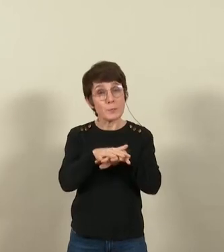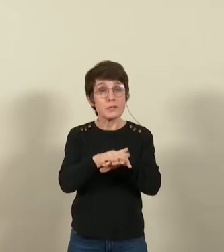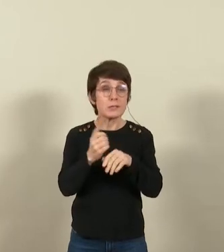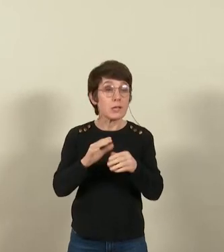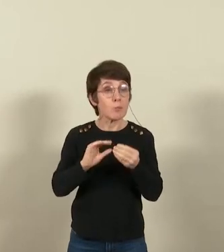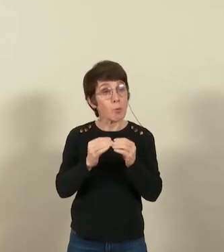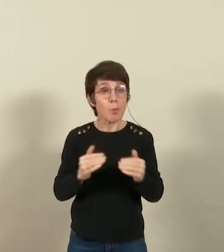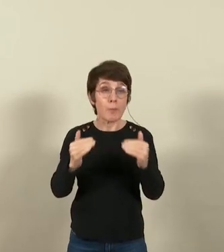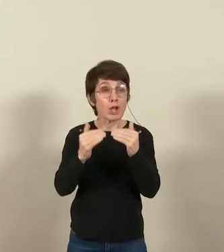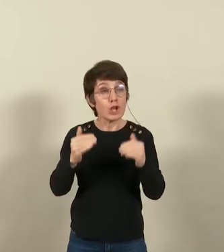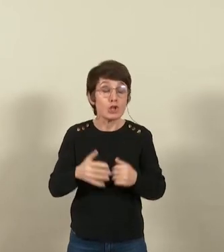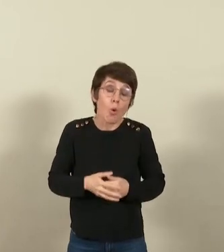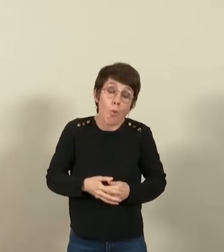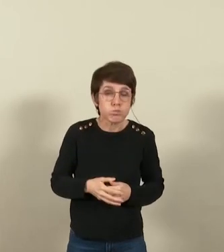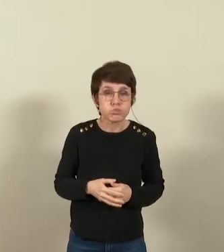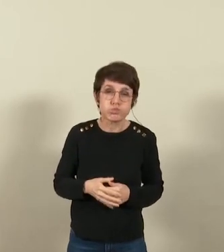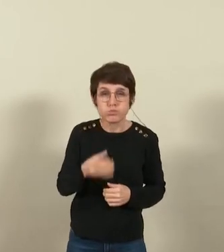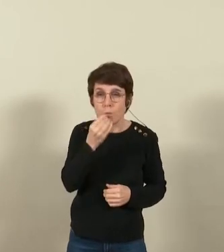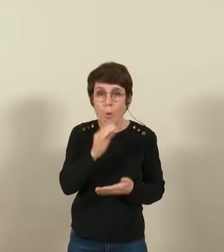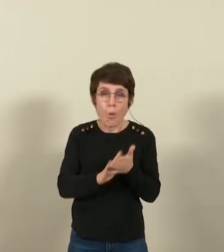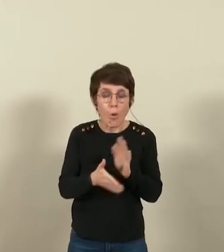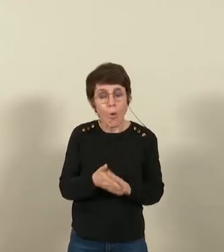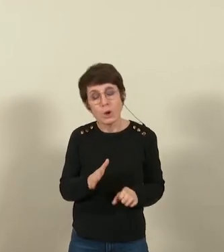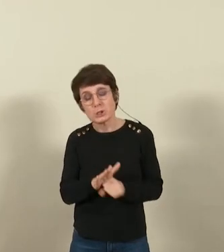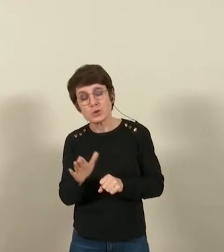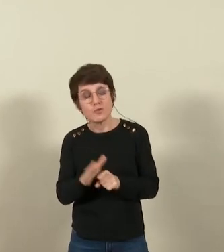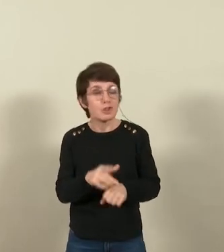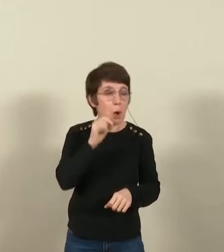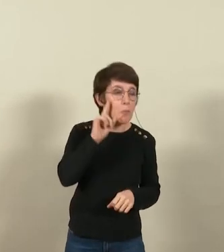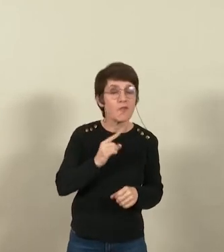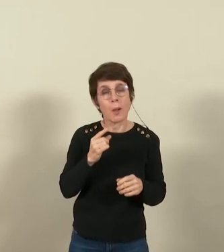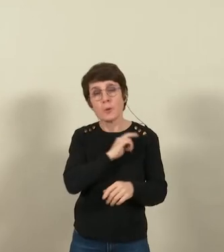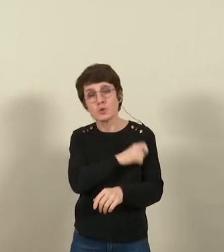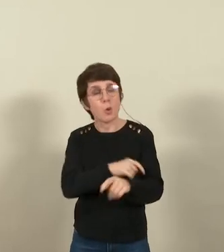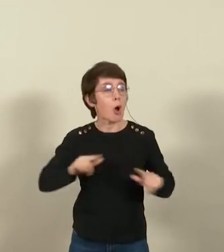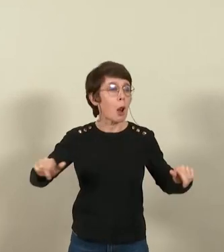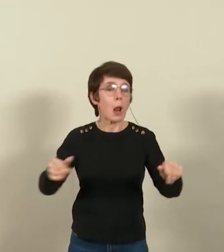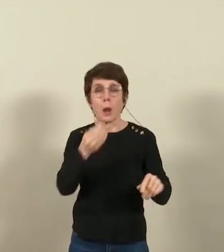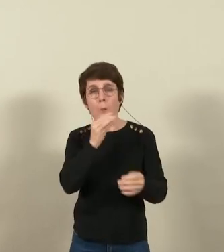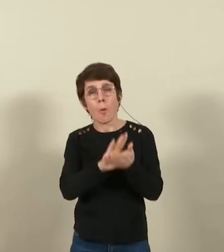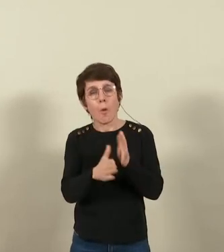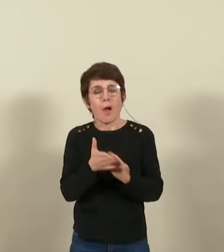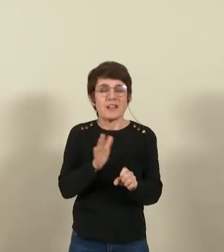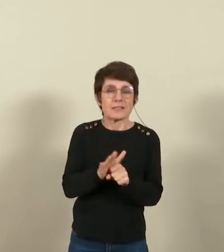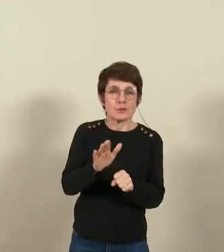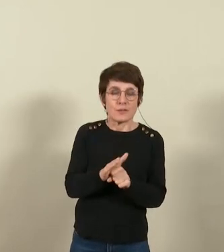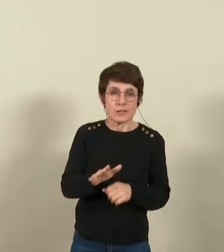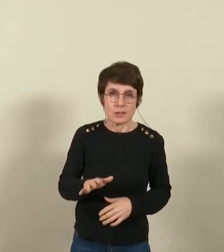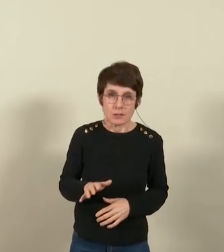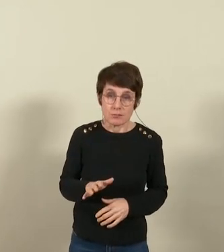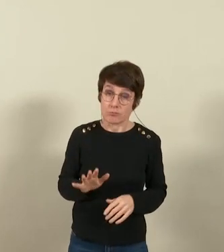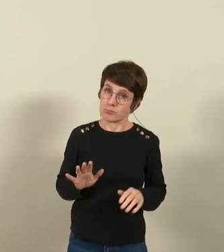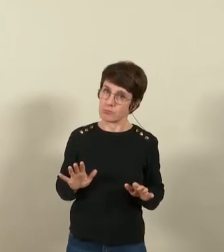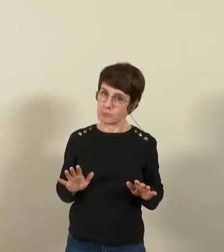l'égalité bah c'était déjà à peu près fait et que tout le monde faisait déjà du sport et que c'était plutôt pas mal il y a certains déjà il y a certains